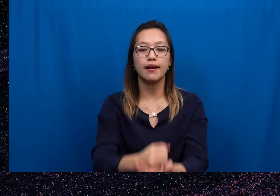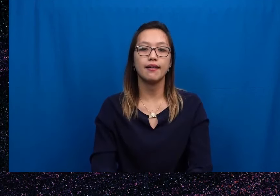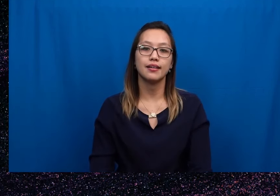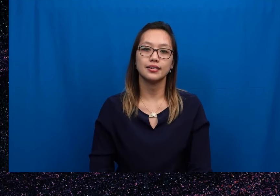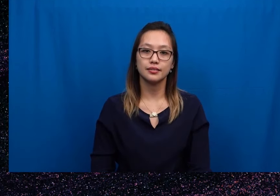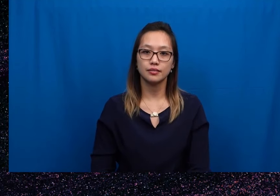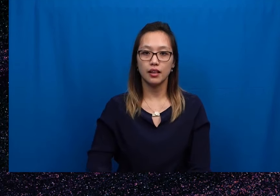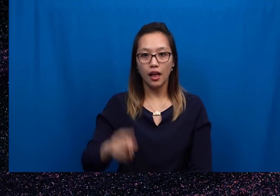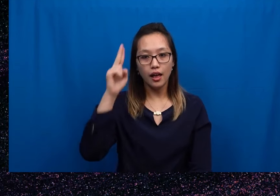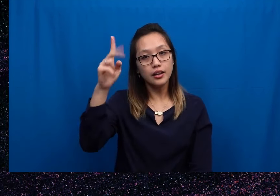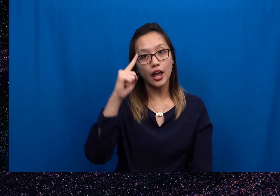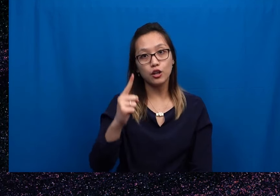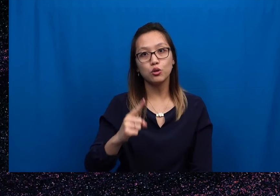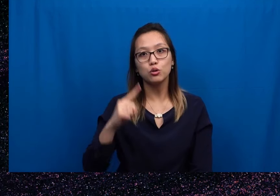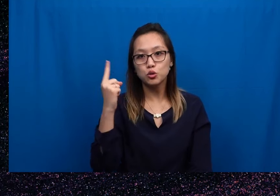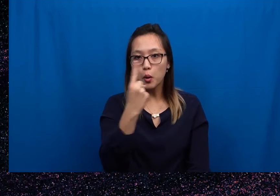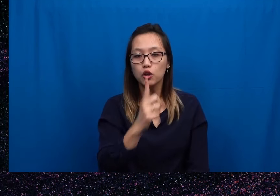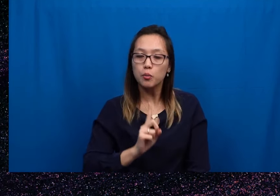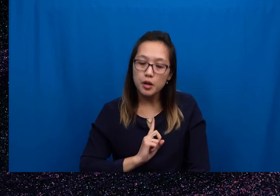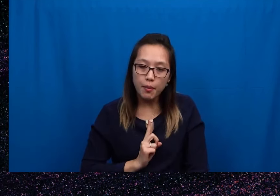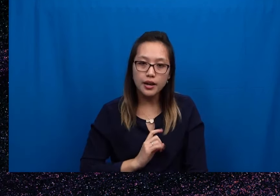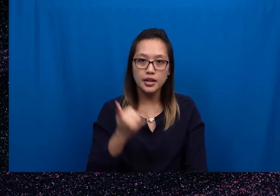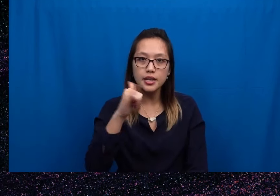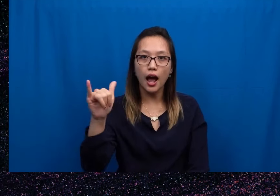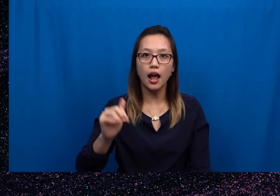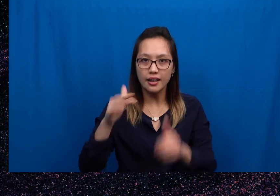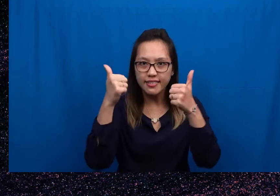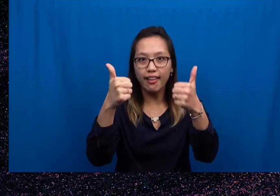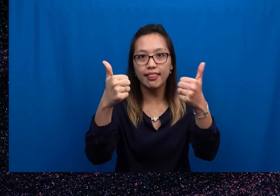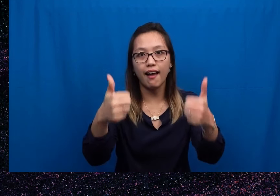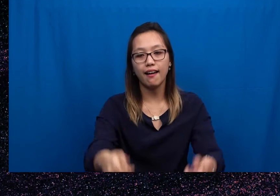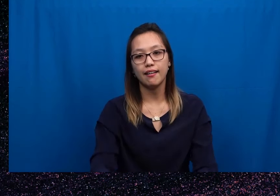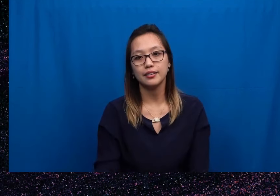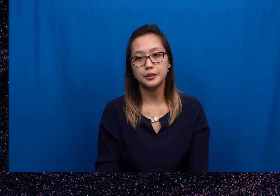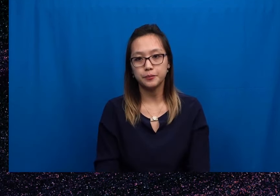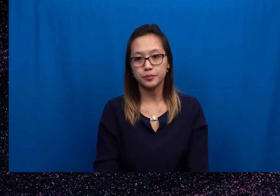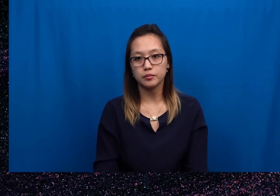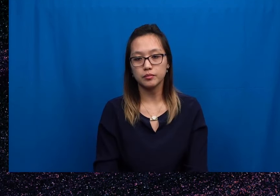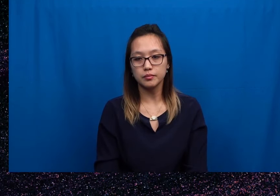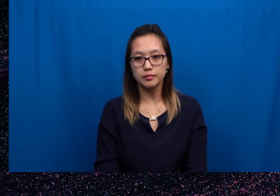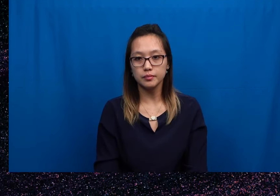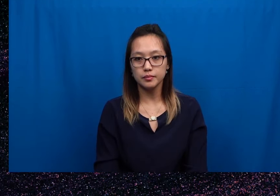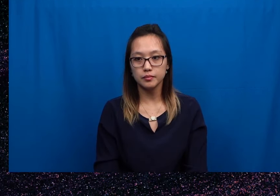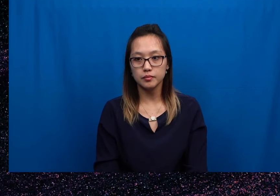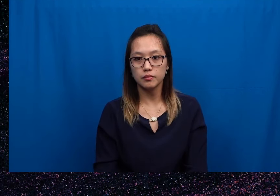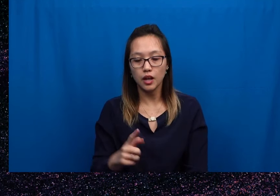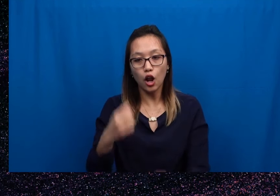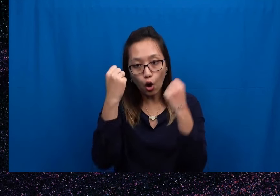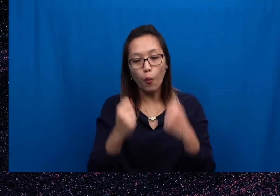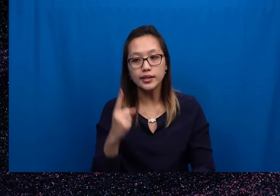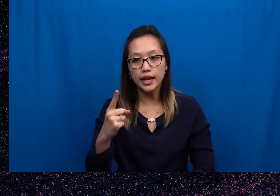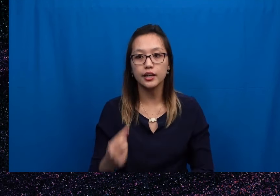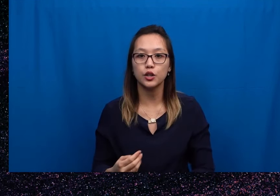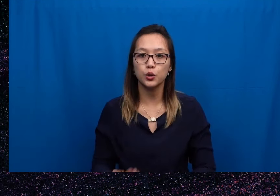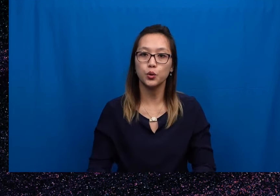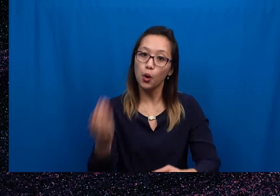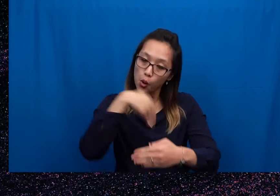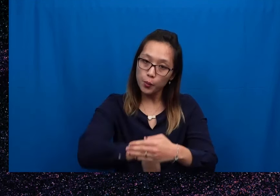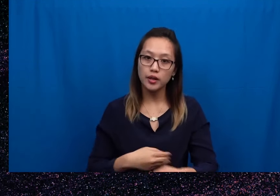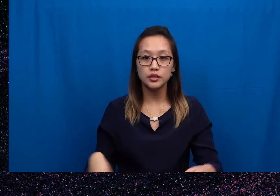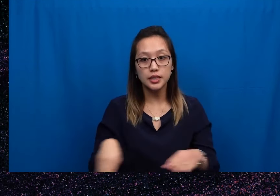pribadi yang nyata. Dan kalau kuasa kebangkitan itu hadir di dalam dirimu, bukan hanya